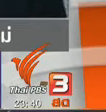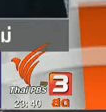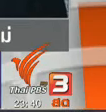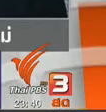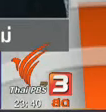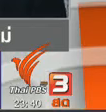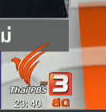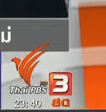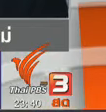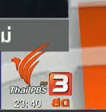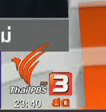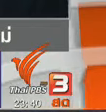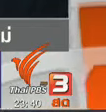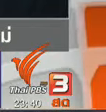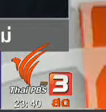give up